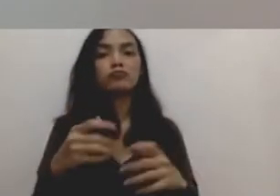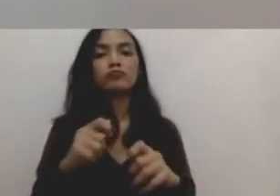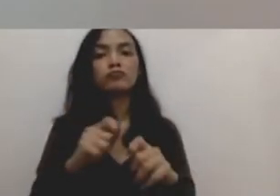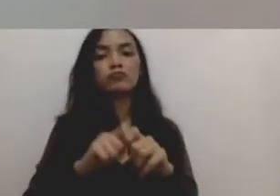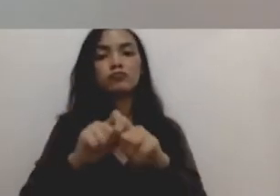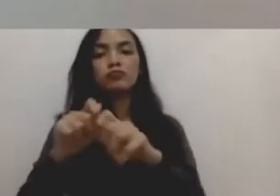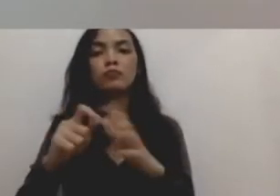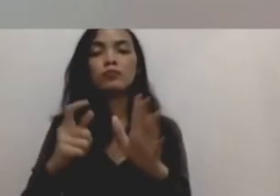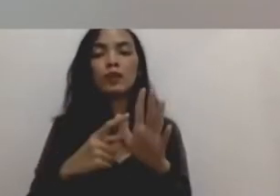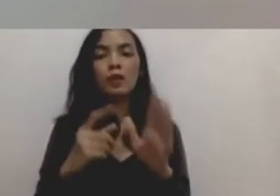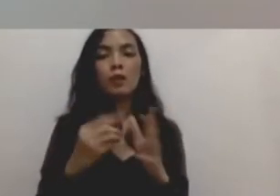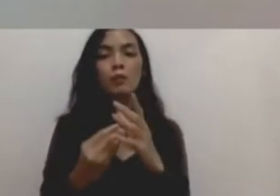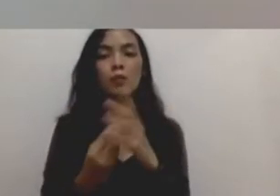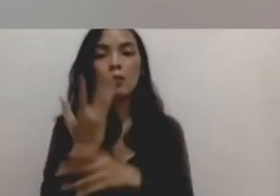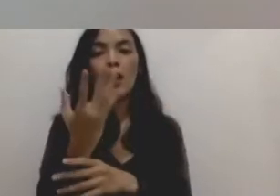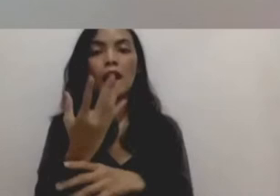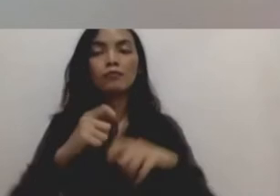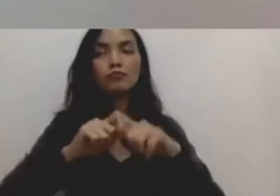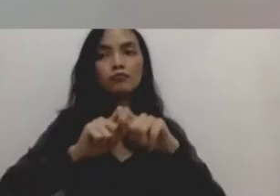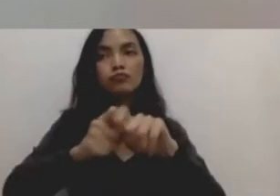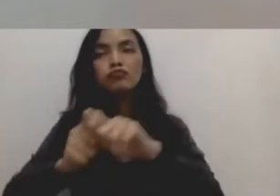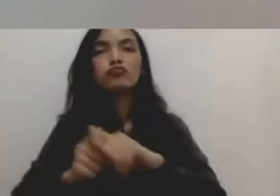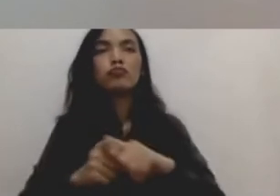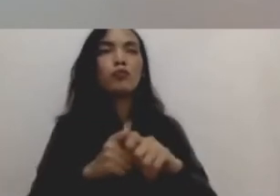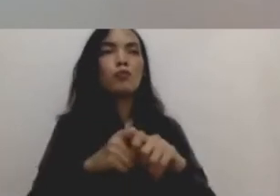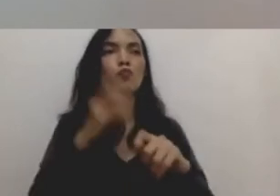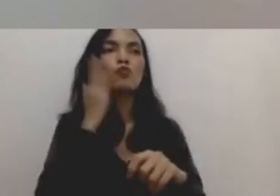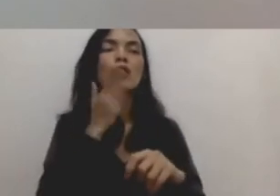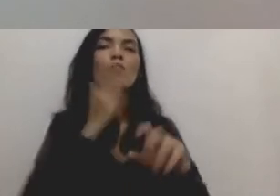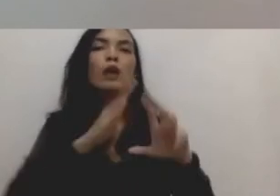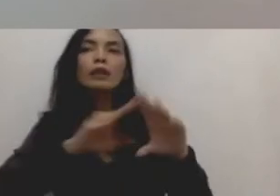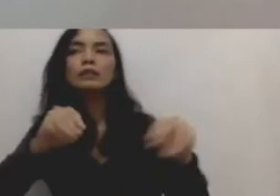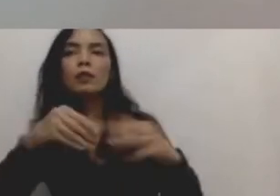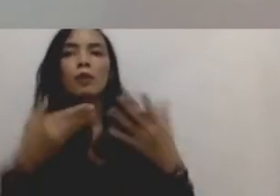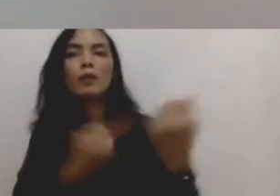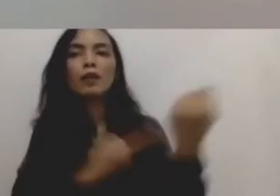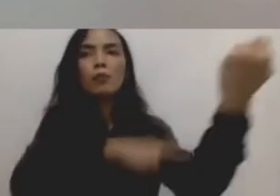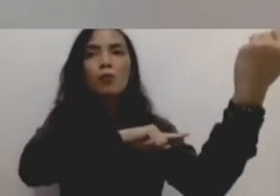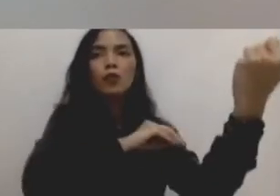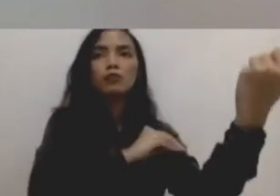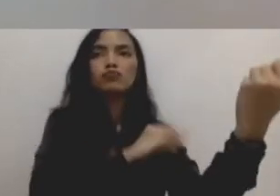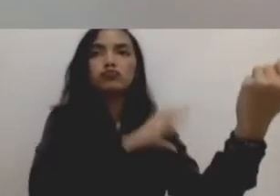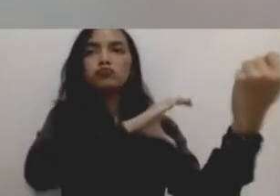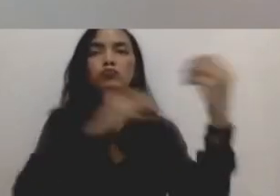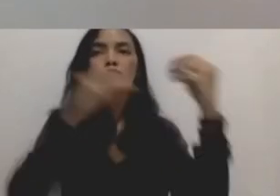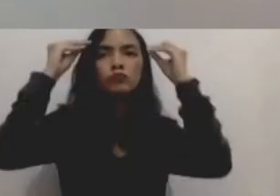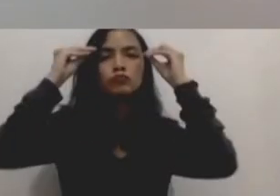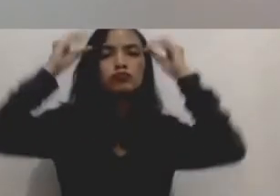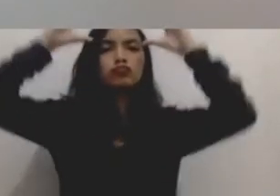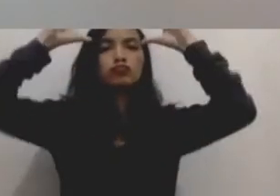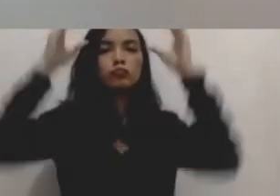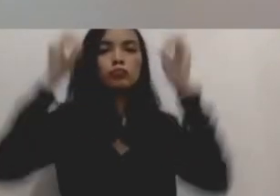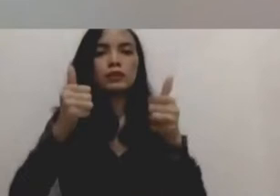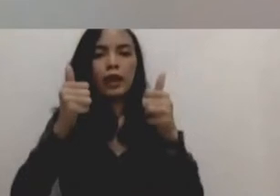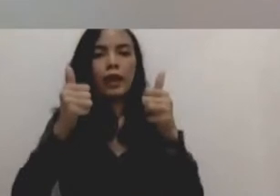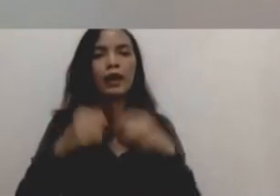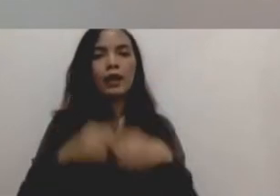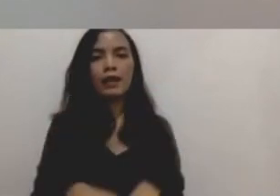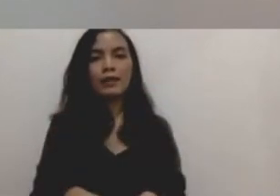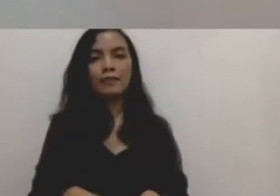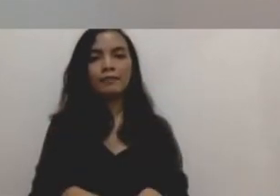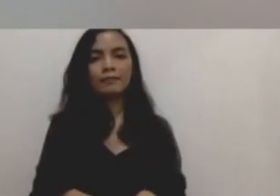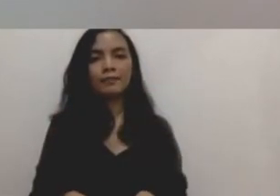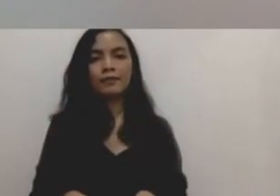penenggambangan, keterampilan kerja anak muda, dan masih banyak lagi. Inti dari